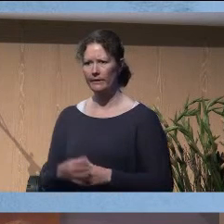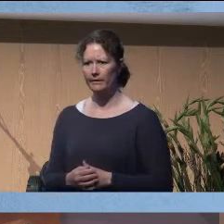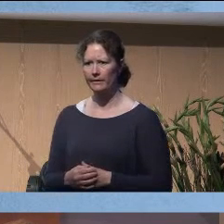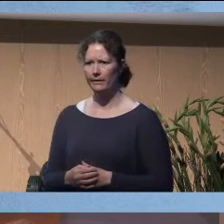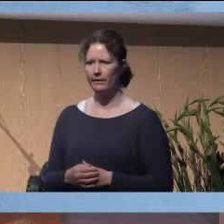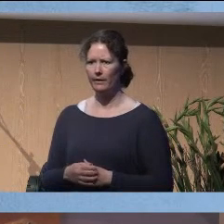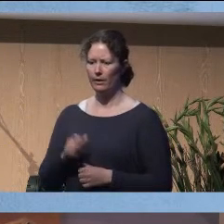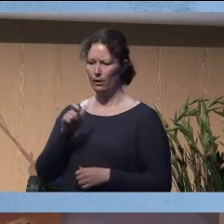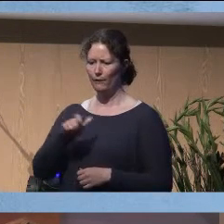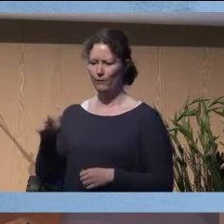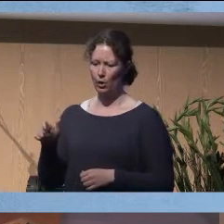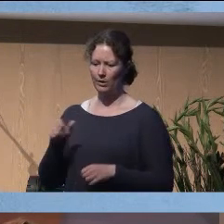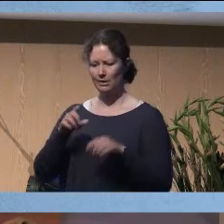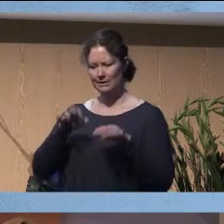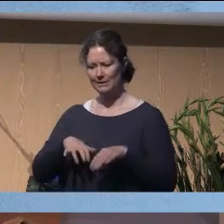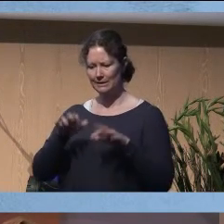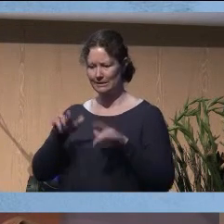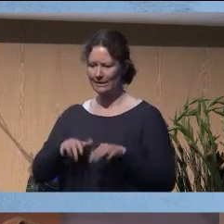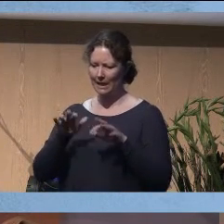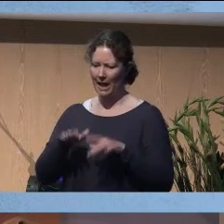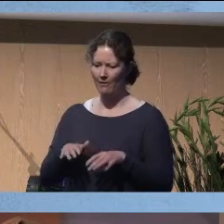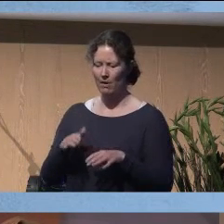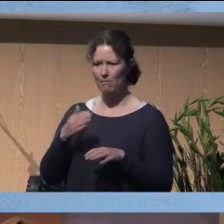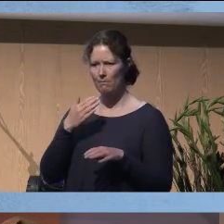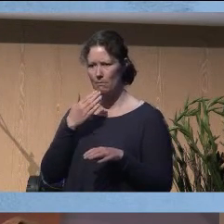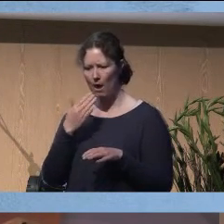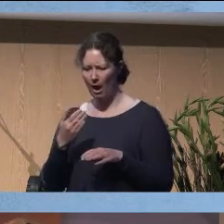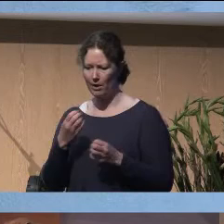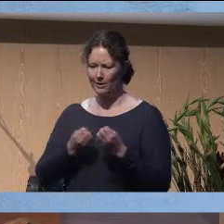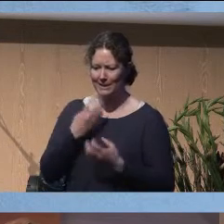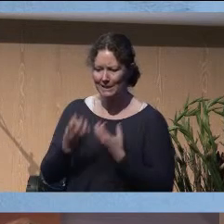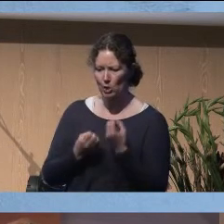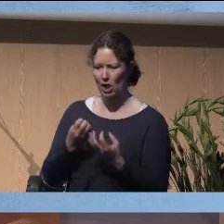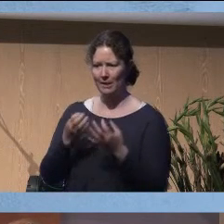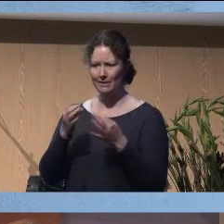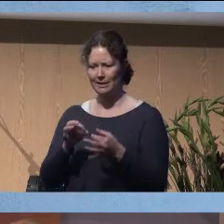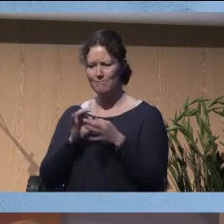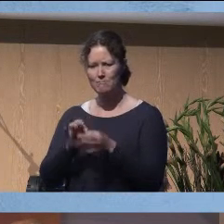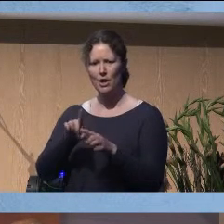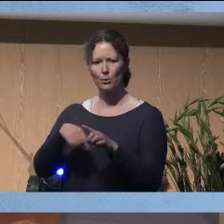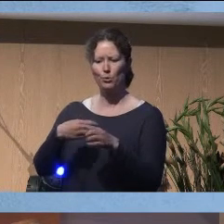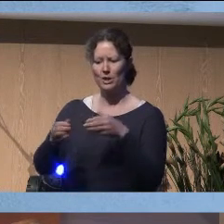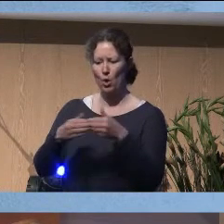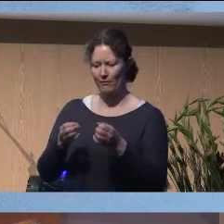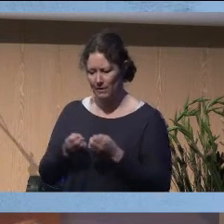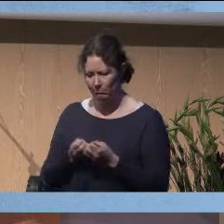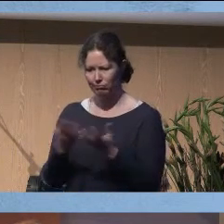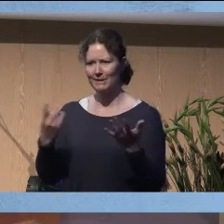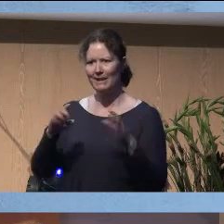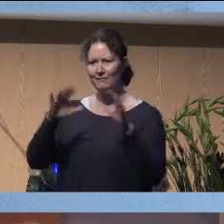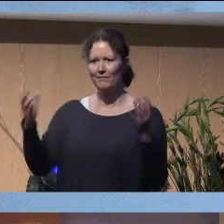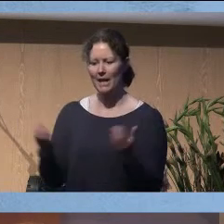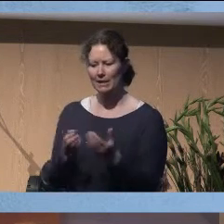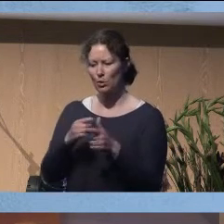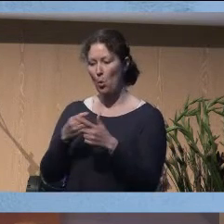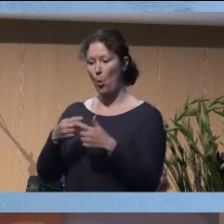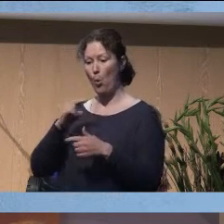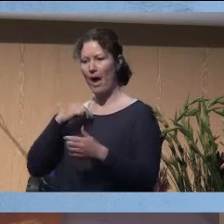Folk har holdt på og skrevet vettuge, inspirerende ting om recovery ute i verden. Om